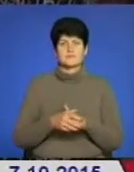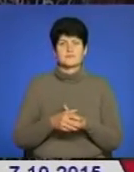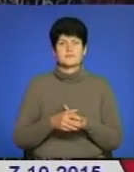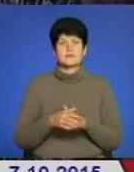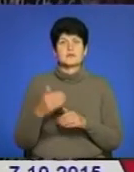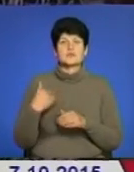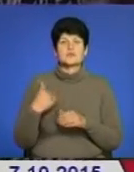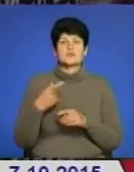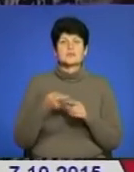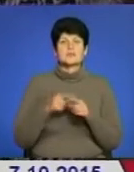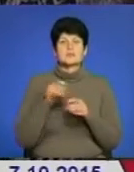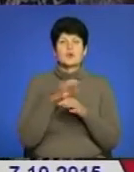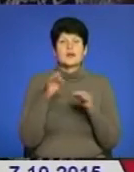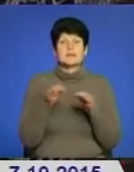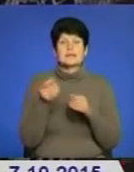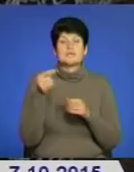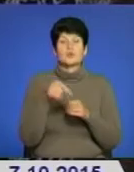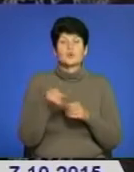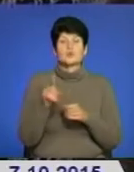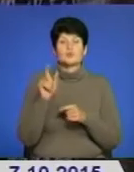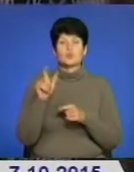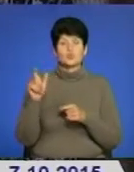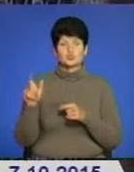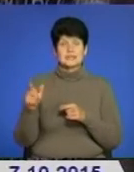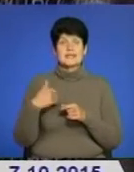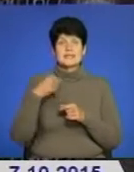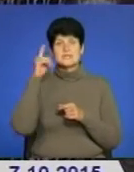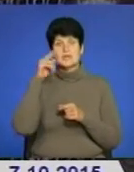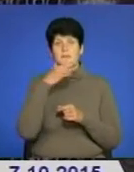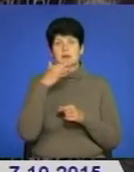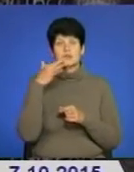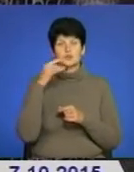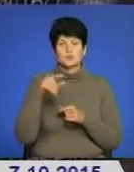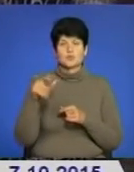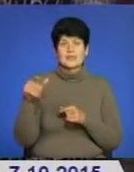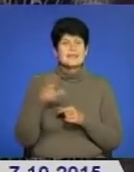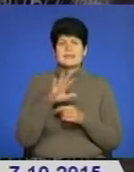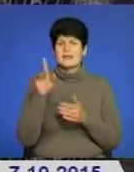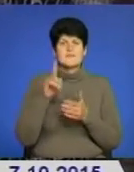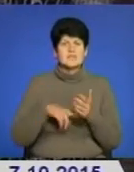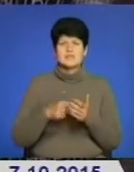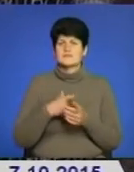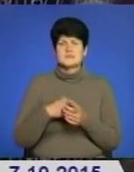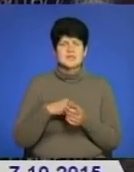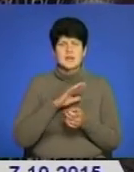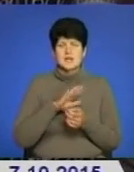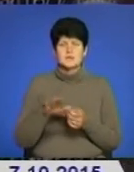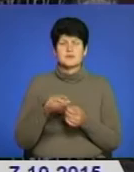чого такі проекти? Для того, щоб люди, я знаю, дуже багато людей не вірять ні в себе,